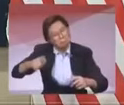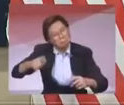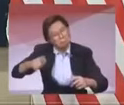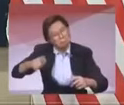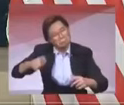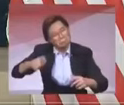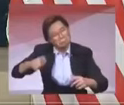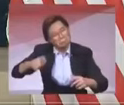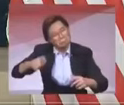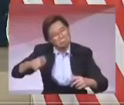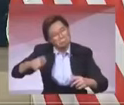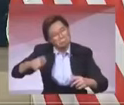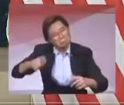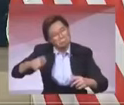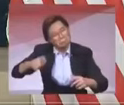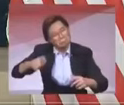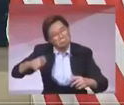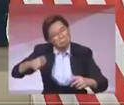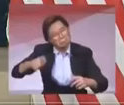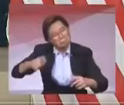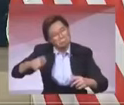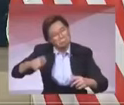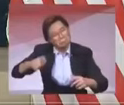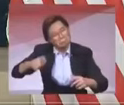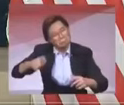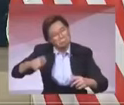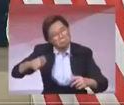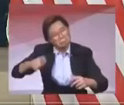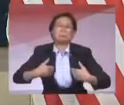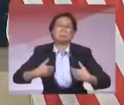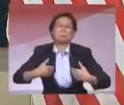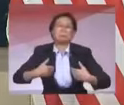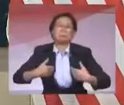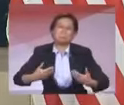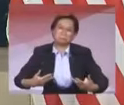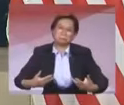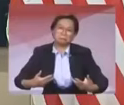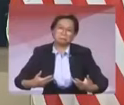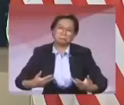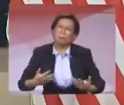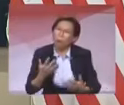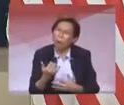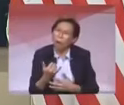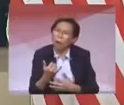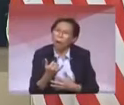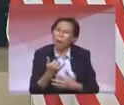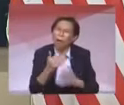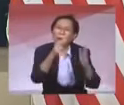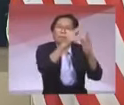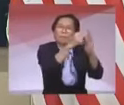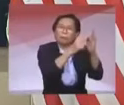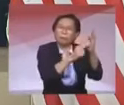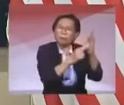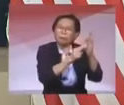likely to be held at any time, is unavoidable. Ini kerana menurut Fasal 1